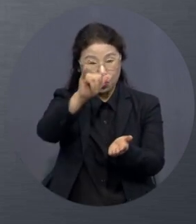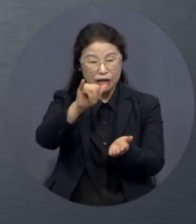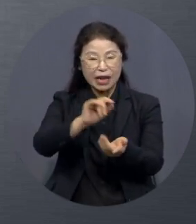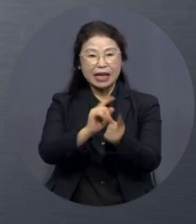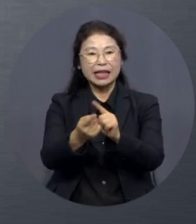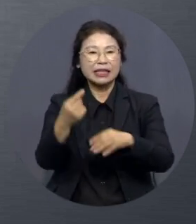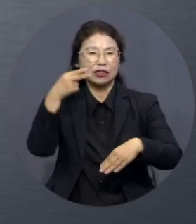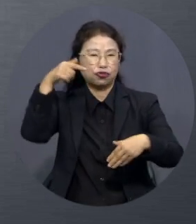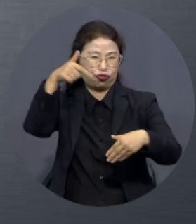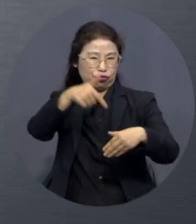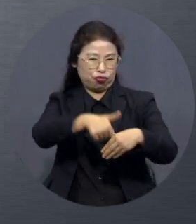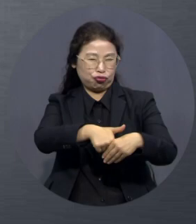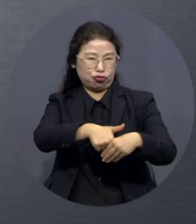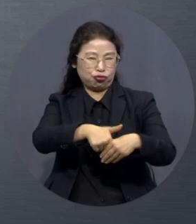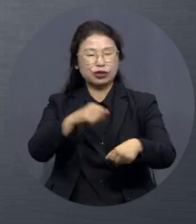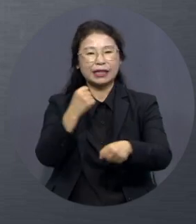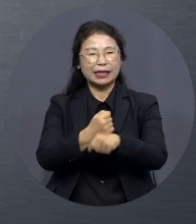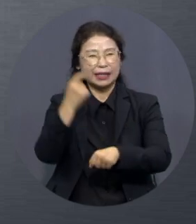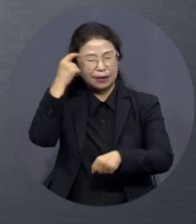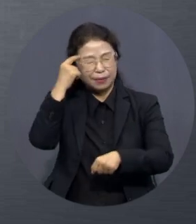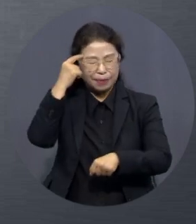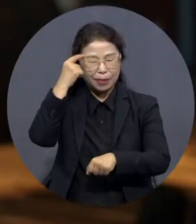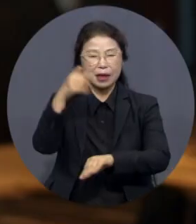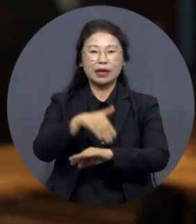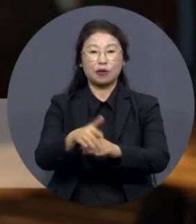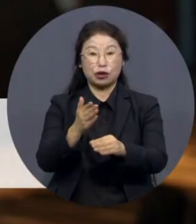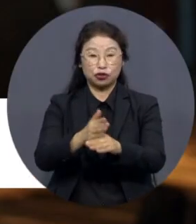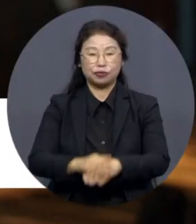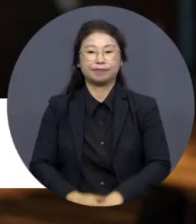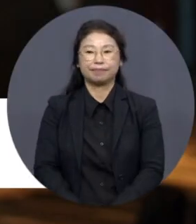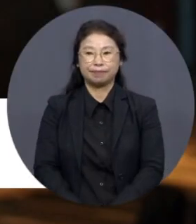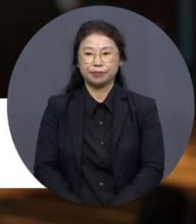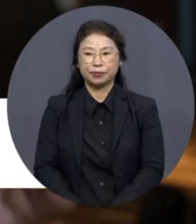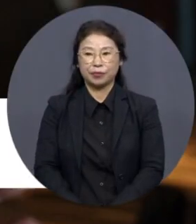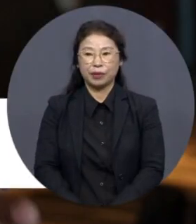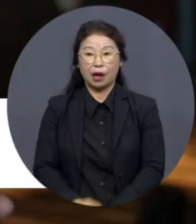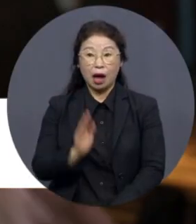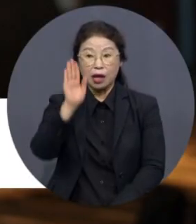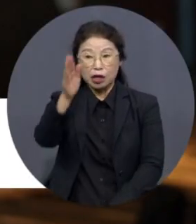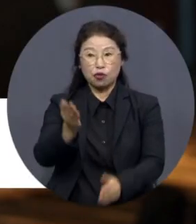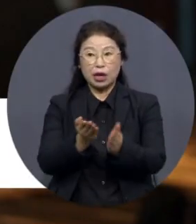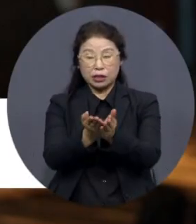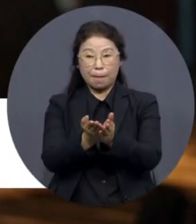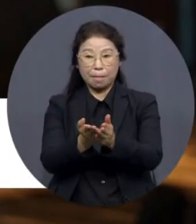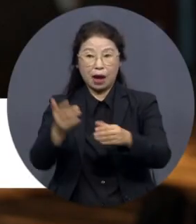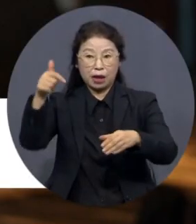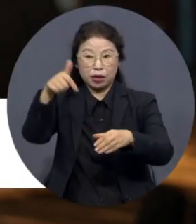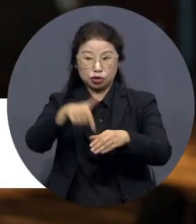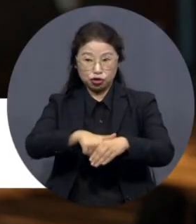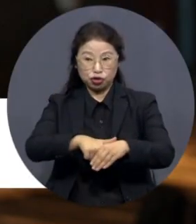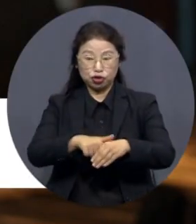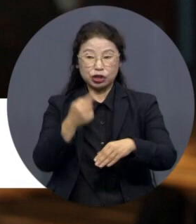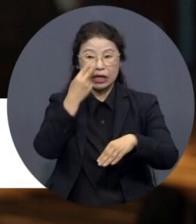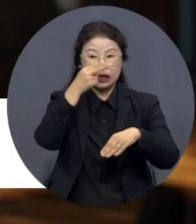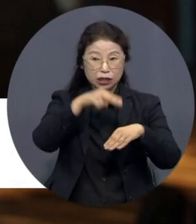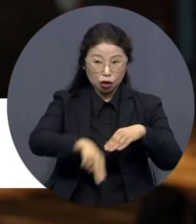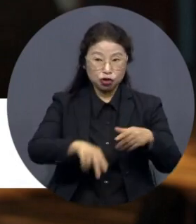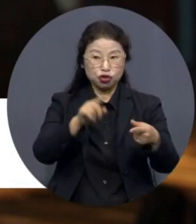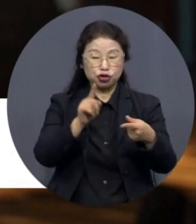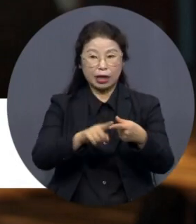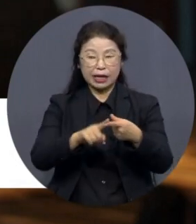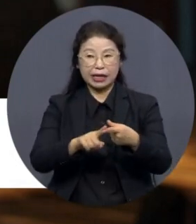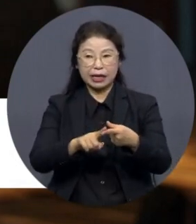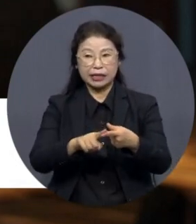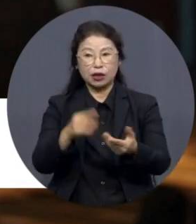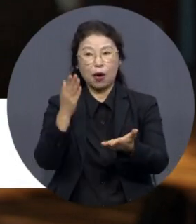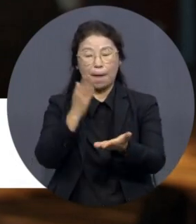교통수단의 연료로 공급한다는 구상입니다. In the future, when they go from oil to methanol or ammonia,